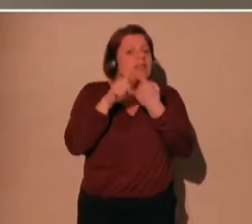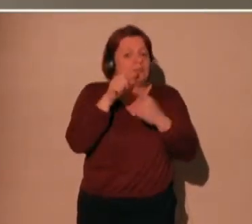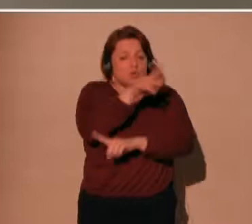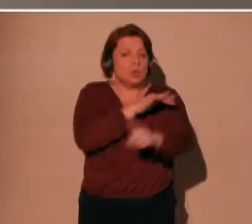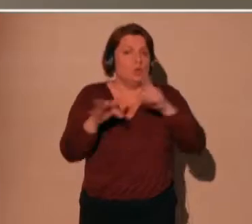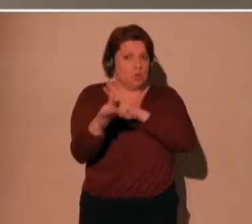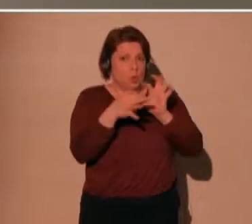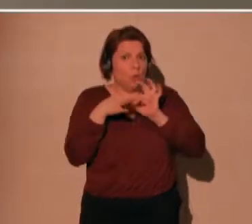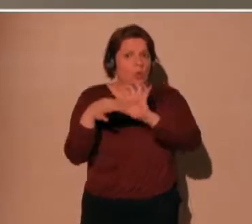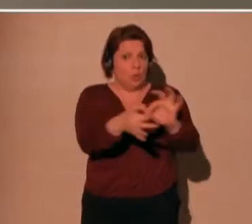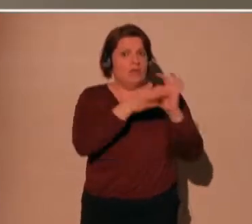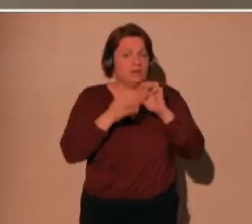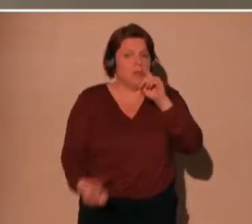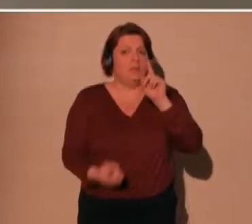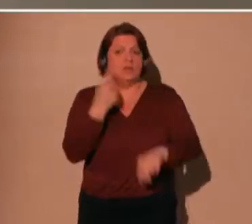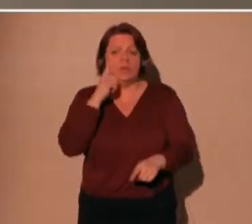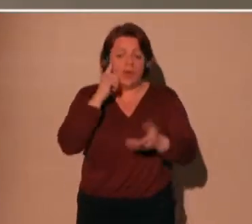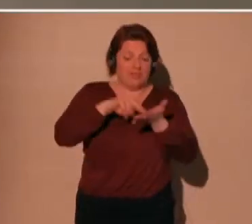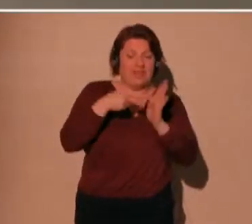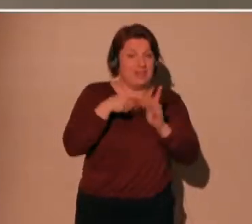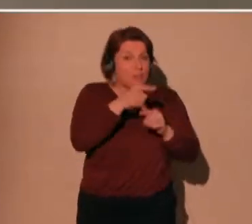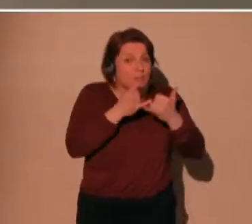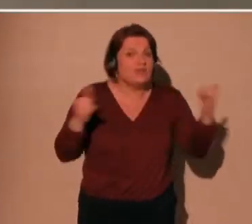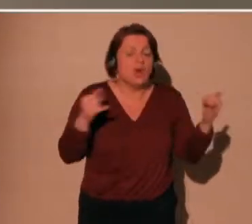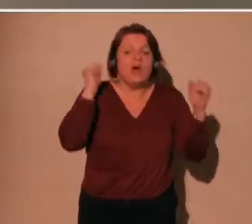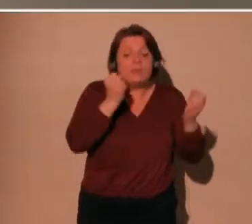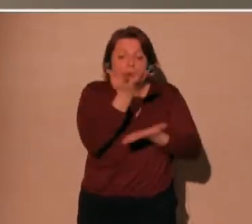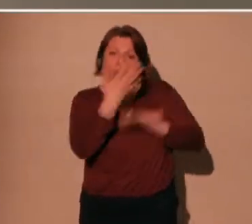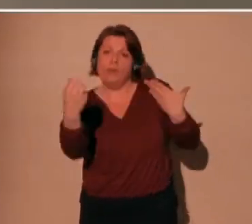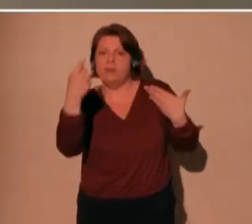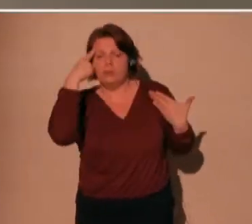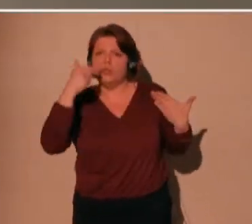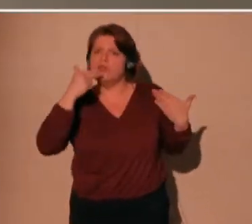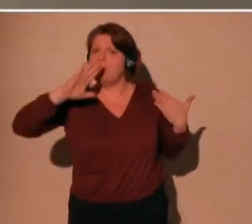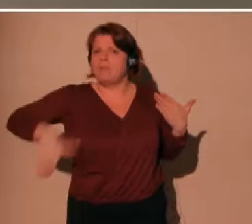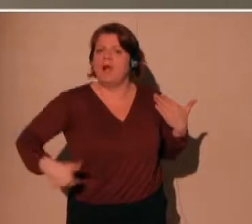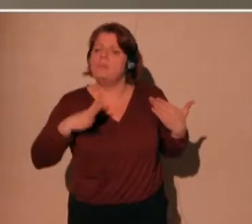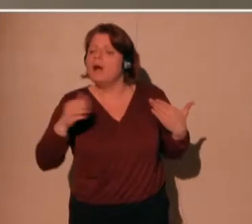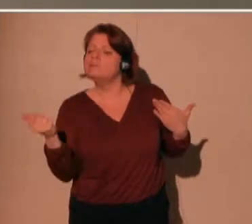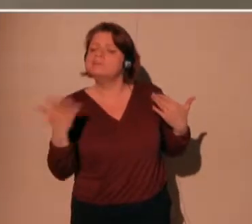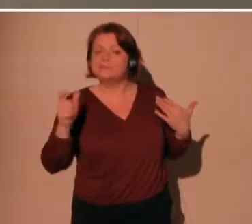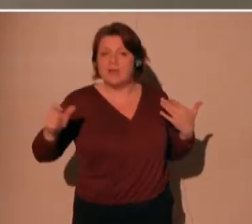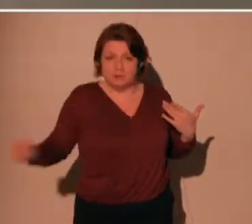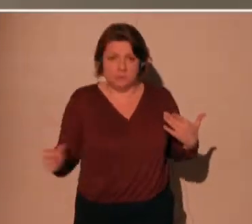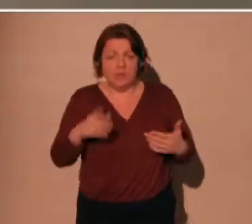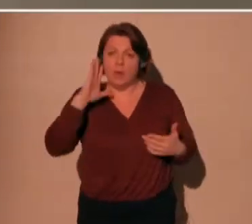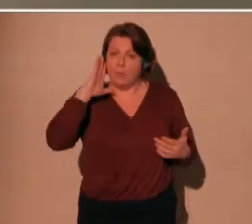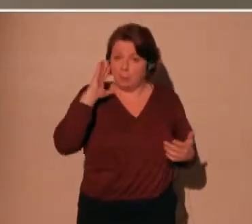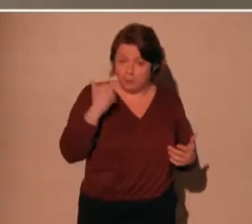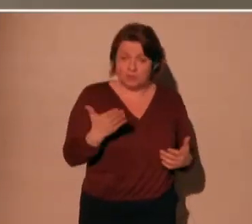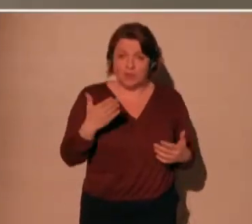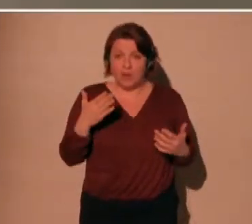vont l'être encore plus. Et donc, elles pourraient être utilisées à mauvais escient par certains. Alors, l'on